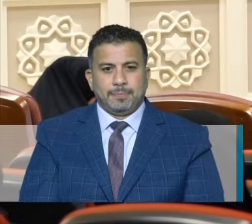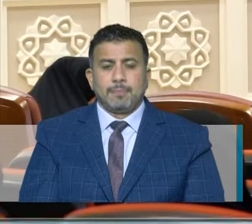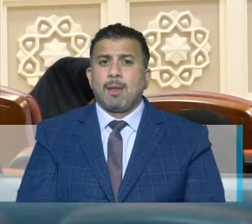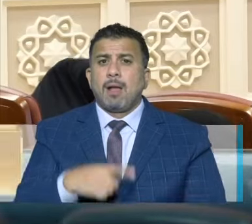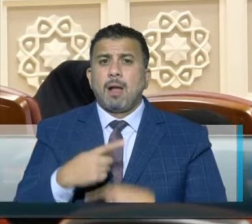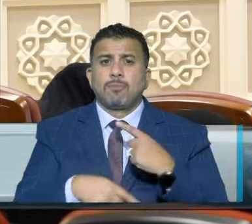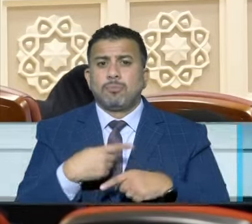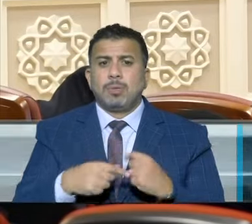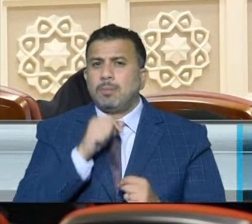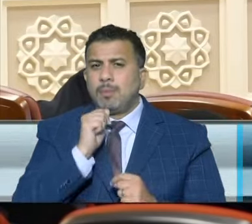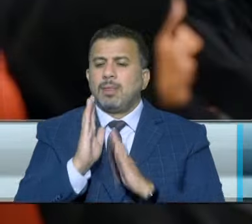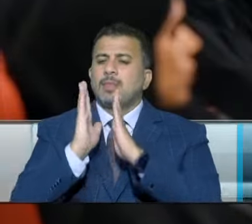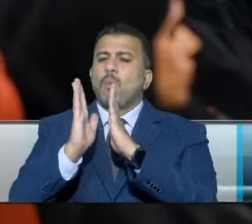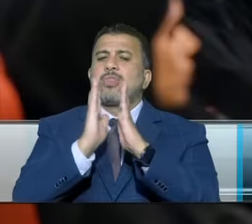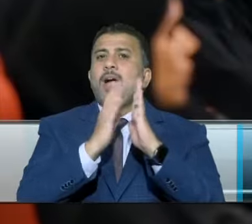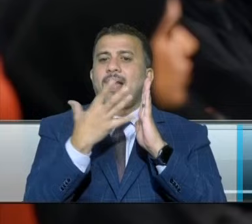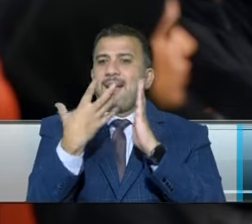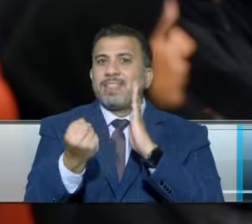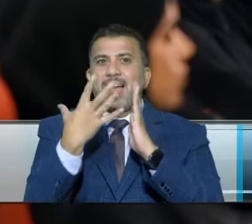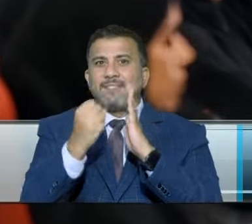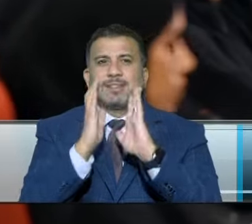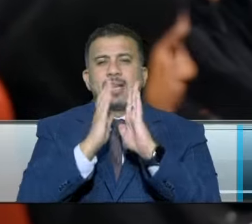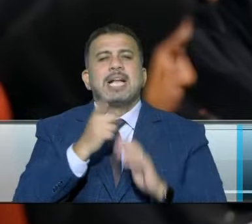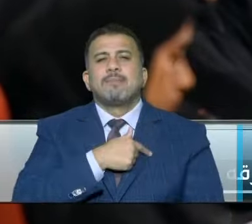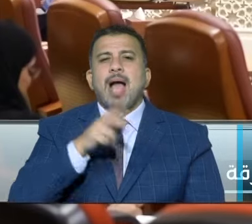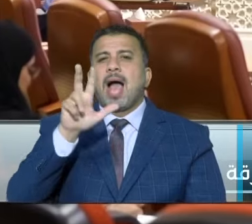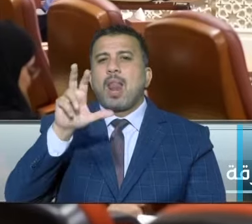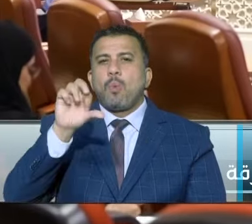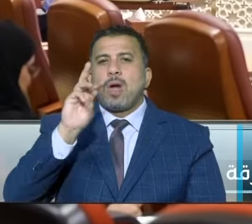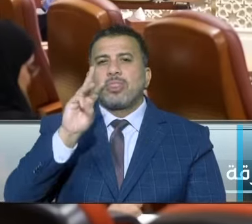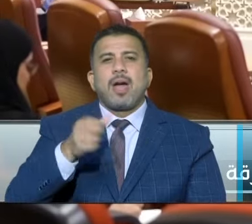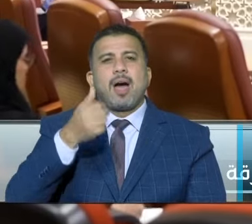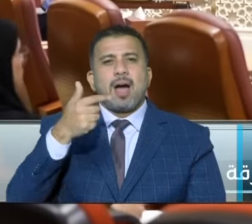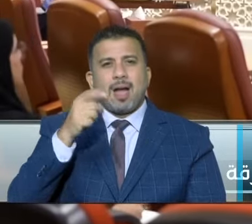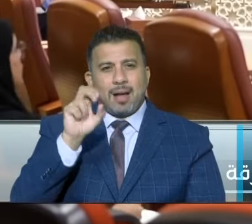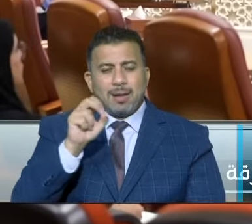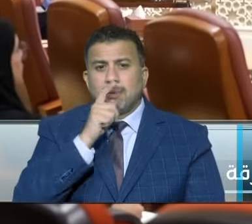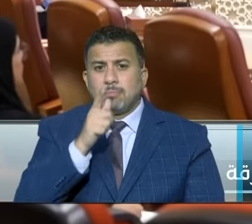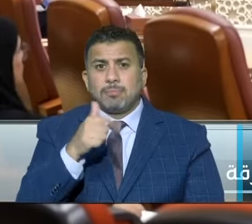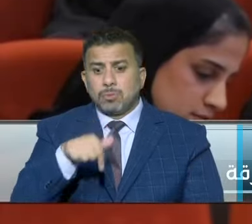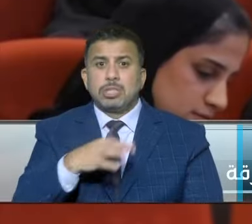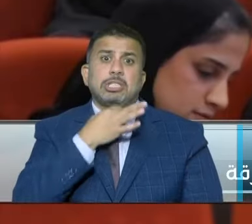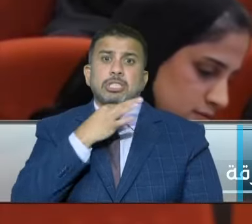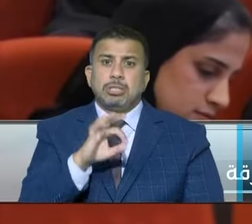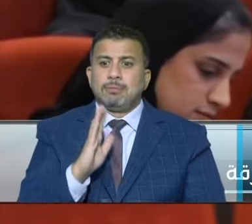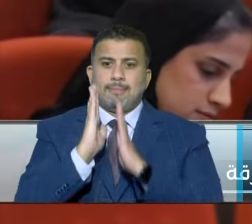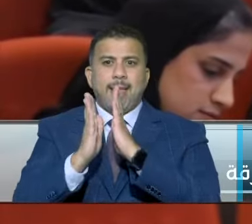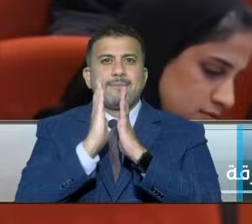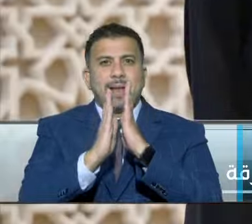لطالما حرصت دار الوثائق في الشارقة على تطبيق نظام عصري متكامل لإدارة